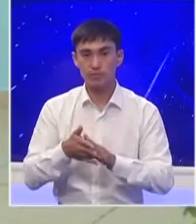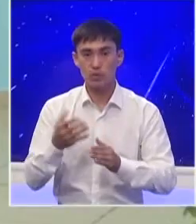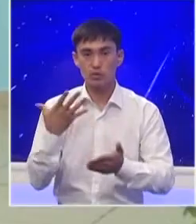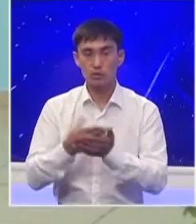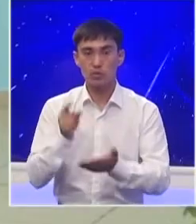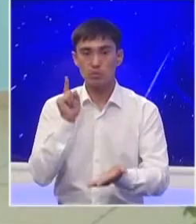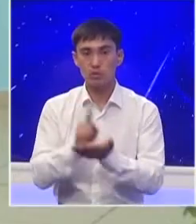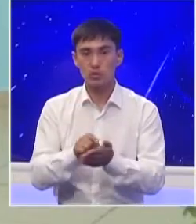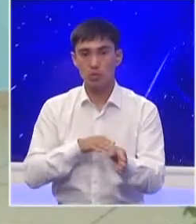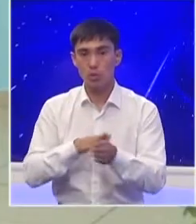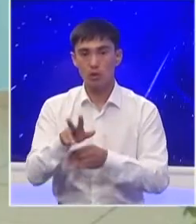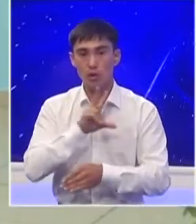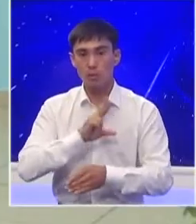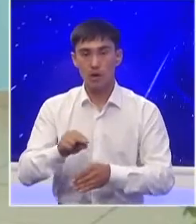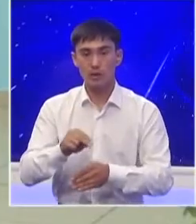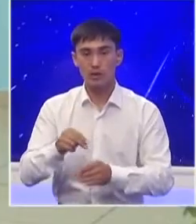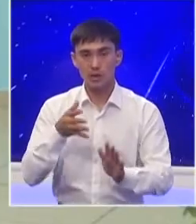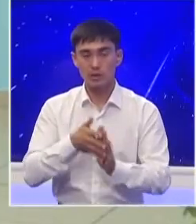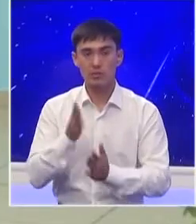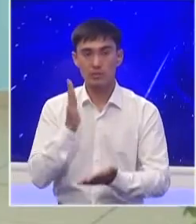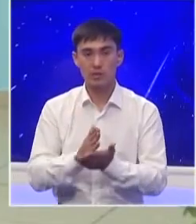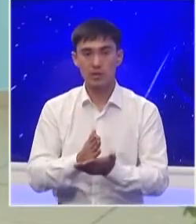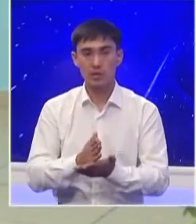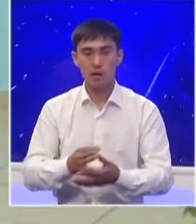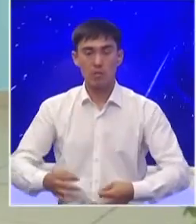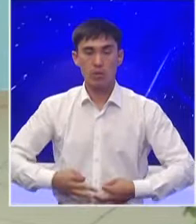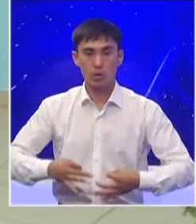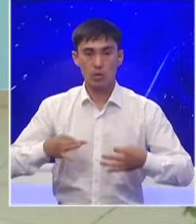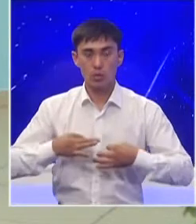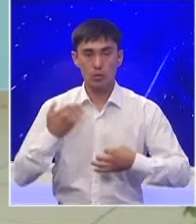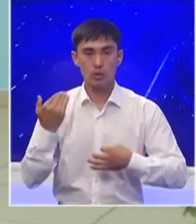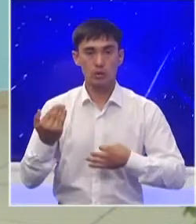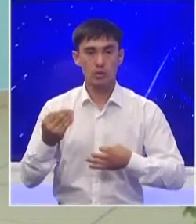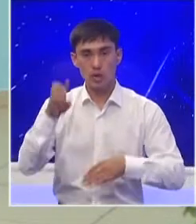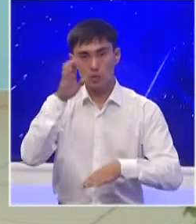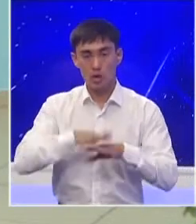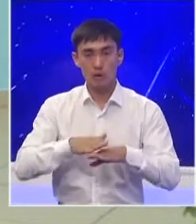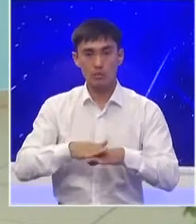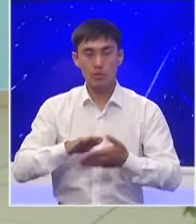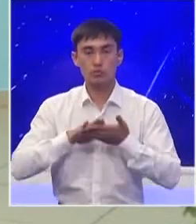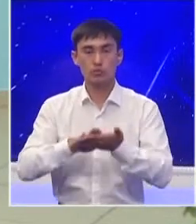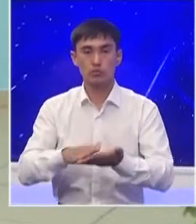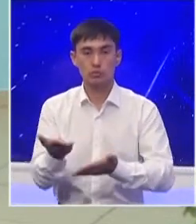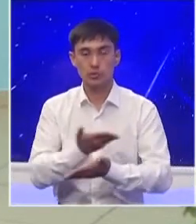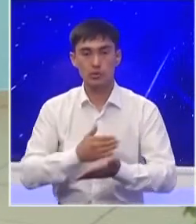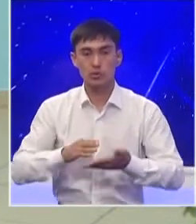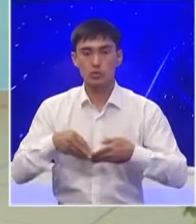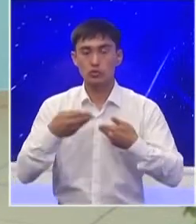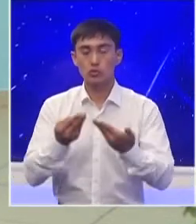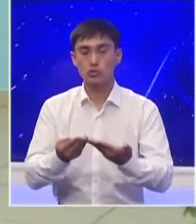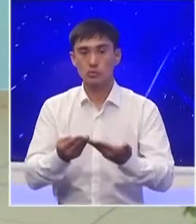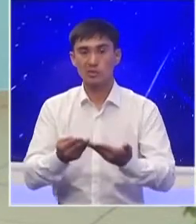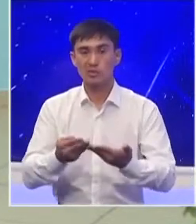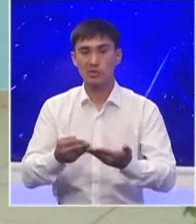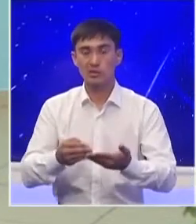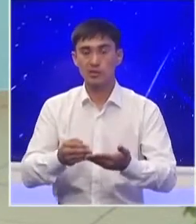міндеттерін орындамай жатқаны анықталды. Аудан прокуратурасы тарапынан аудан әкімінің атына ұсыныс енгізіліп, біздің ұсынысымыздың